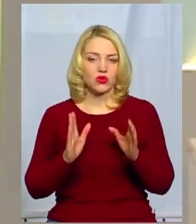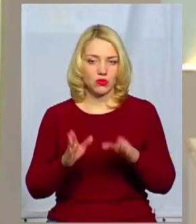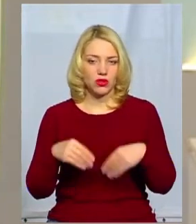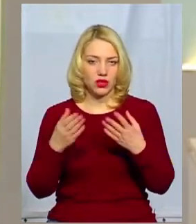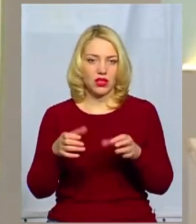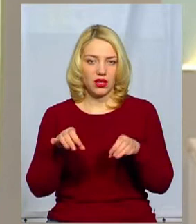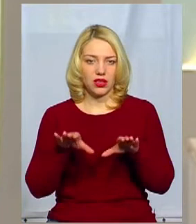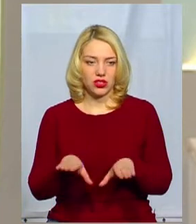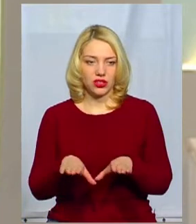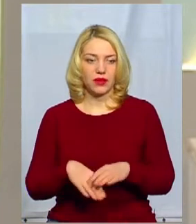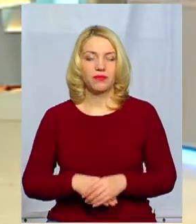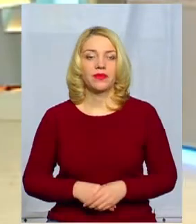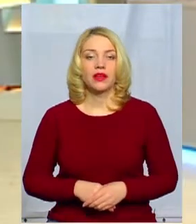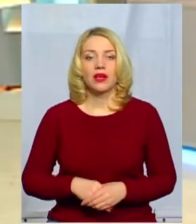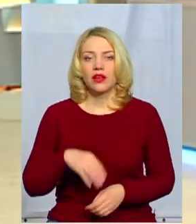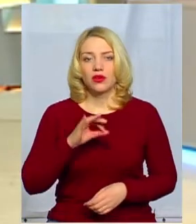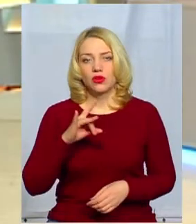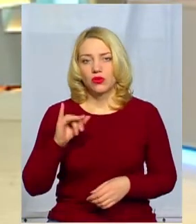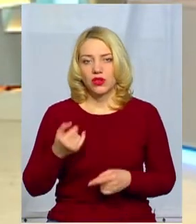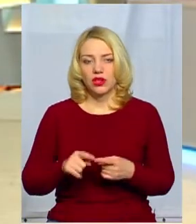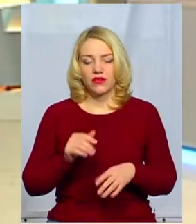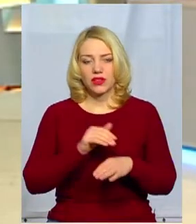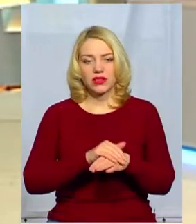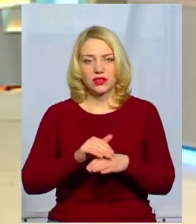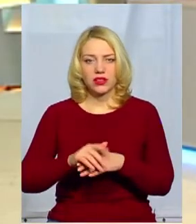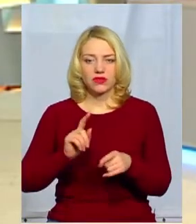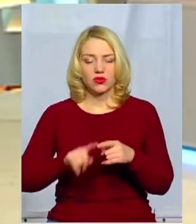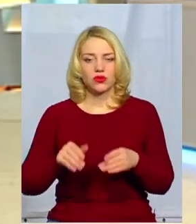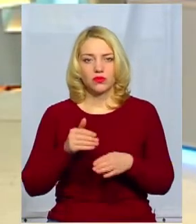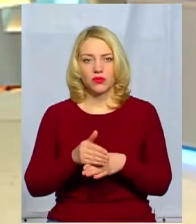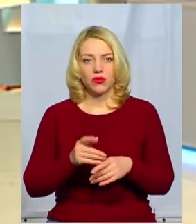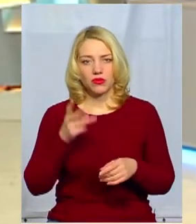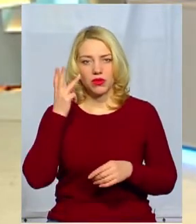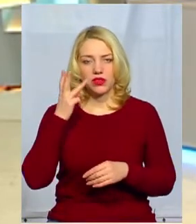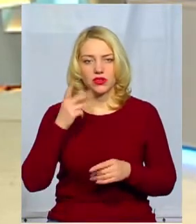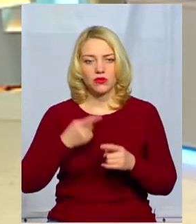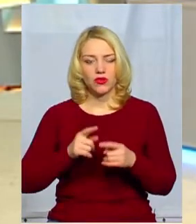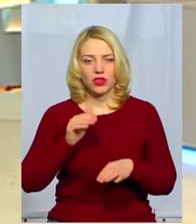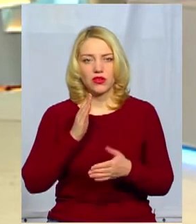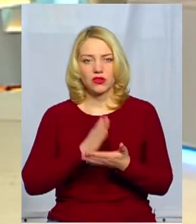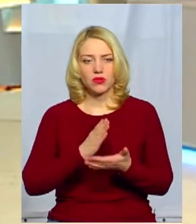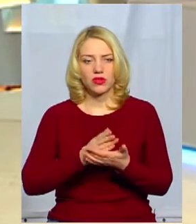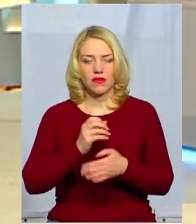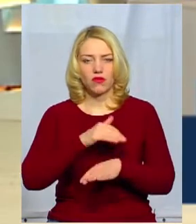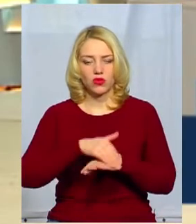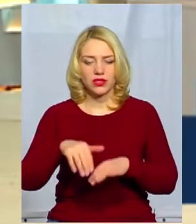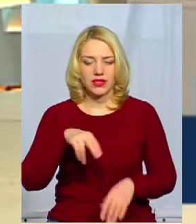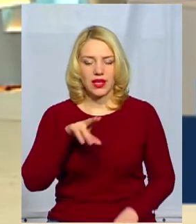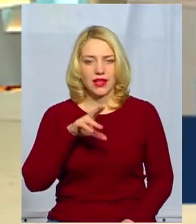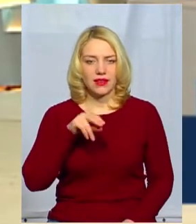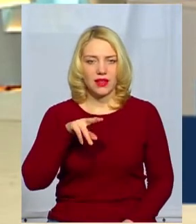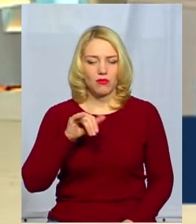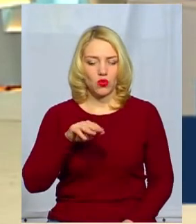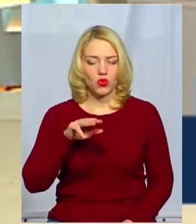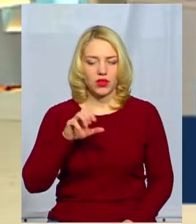рішення. Пане Юрію, підстанція швидкої допомоги у Хмельницькому, вона розташована на вулиці Депутатській, це біля Речового